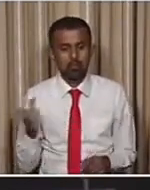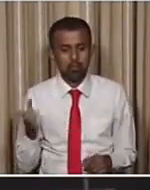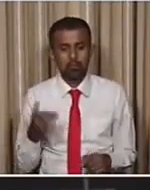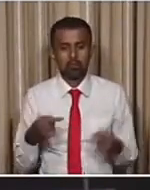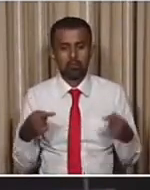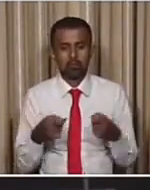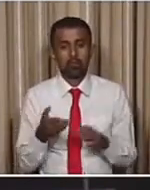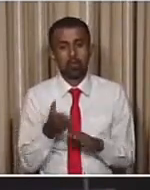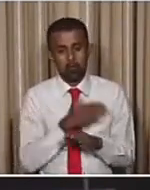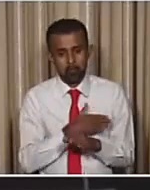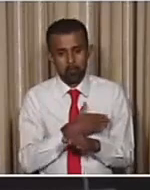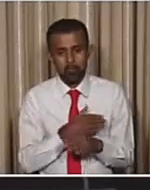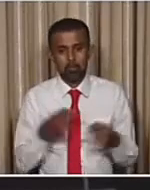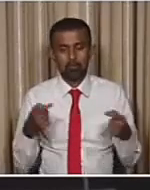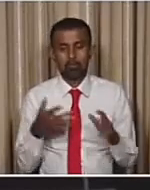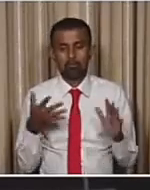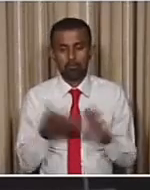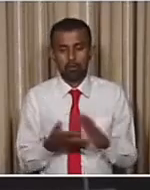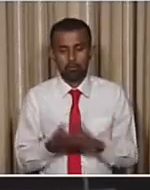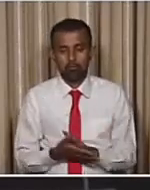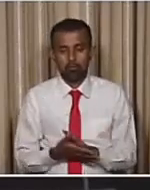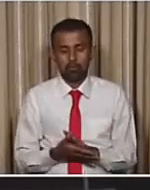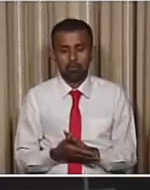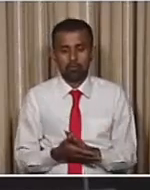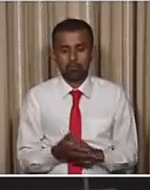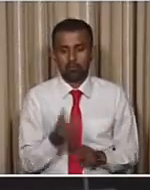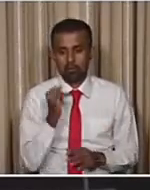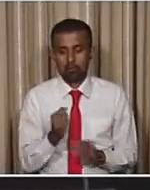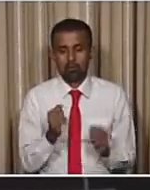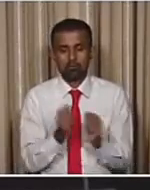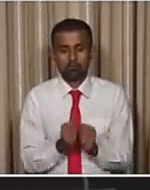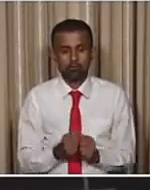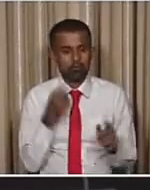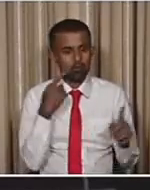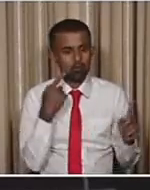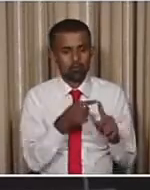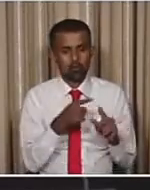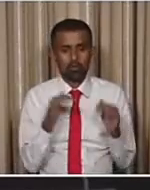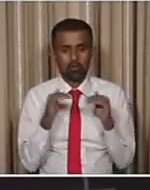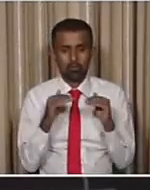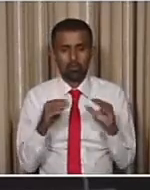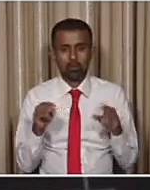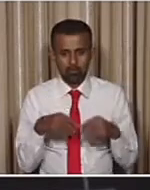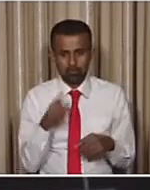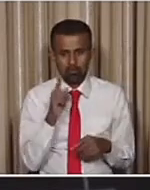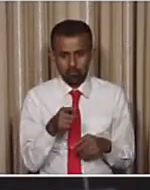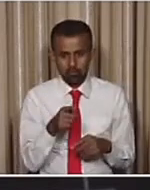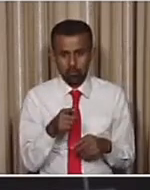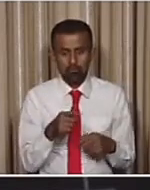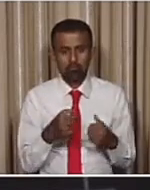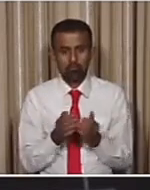உரிமை மீறல்கள் மற்றும் மனித குலத்துக்கு எதிரான வன்முறைகள் என்பன தொடர்பில் உண்மை, நீதி மற்றும் பொறுப்புக்கூறல் என்பன உறுதிப்படுத்தப்பட வேண்டும்